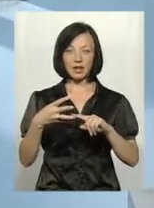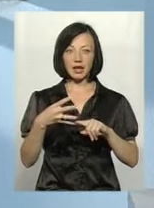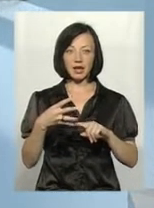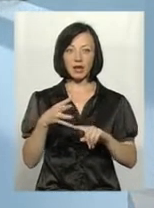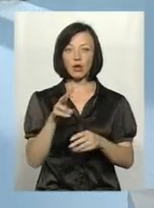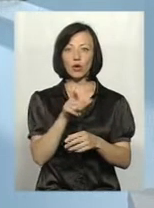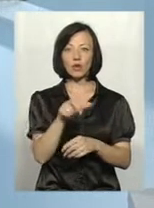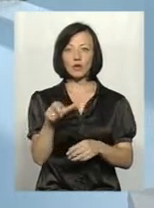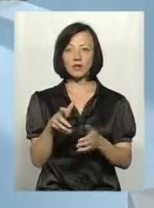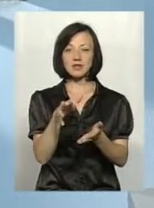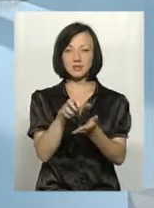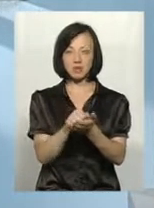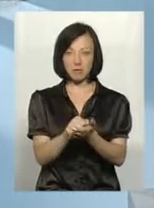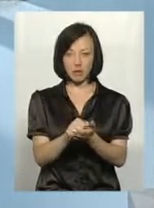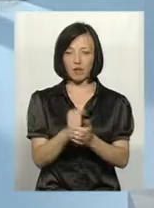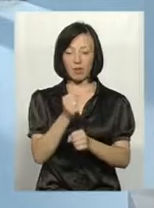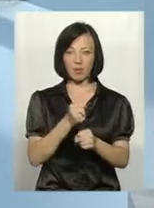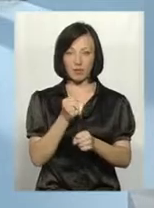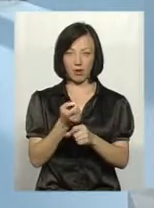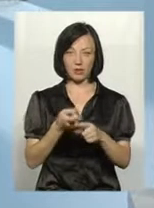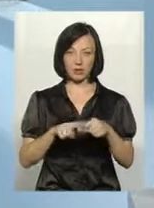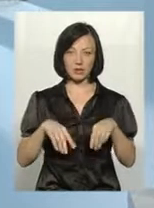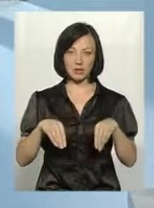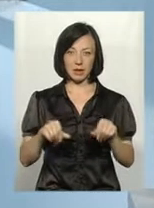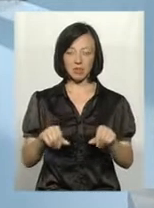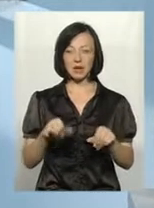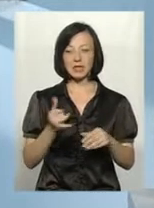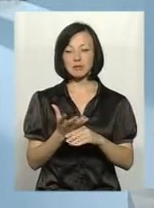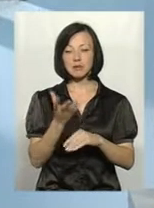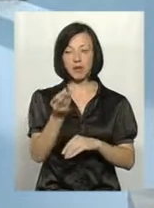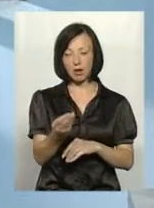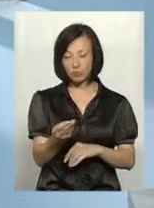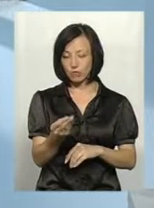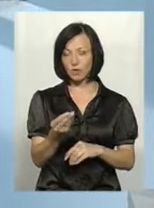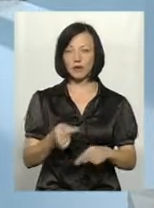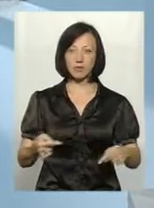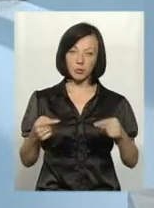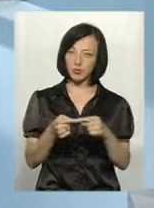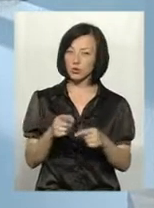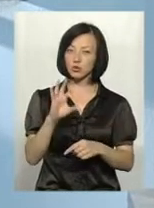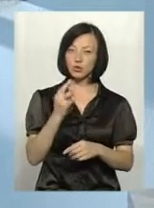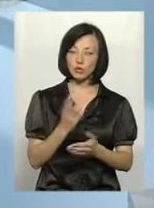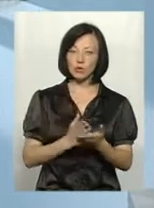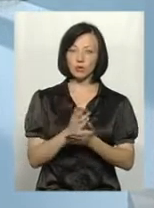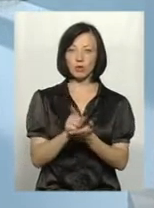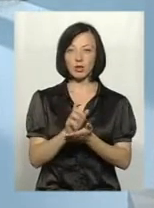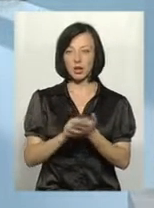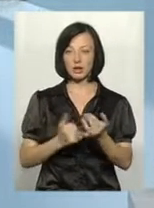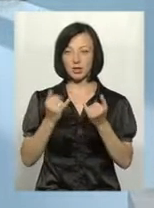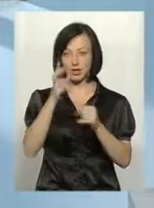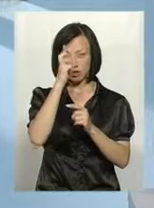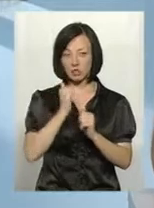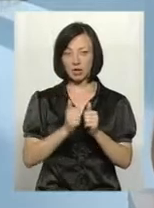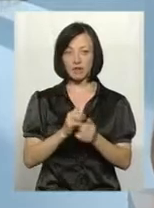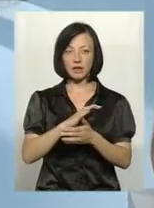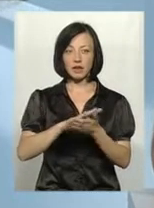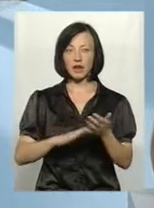тобто ті люди, які взяли на себе тягар обробляти цю землю і сплачувати відповідні соціальні послуги, податки для держави і так далі.